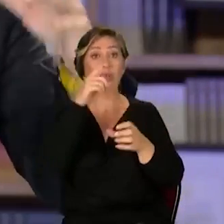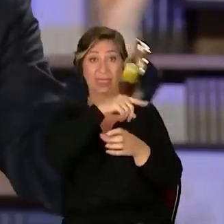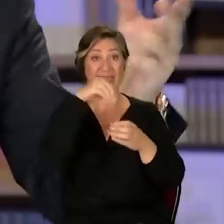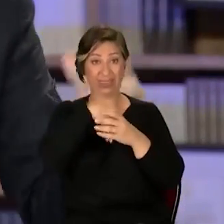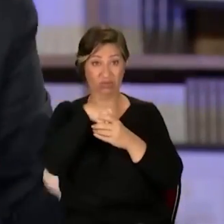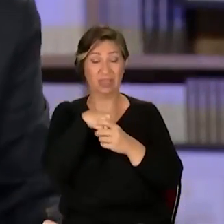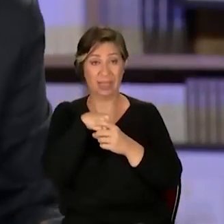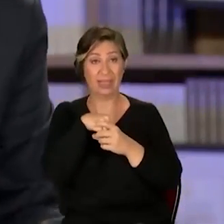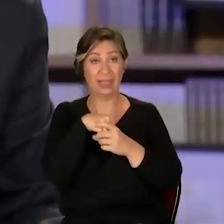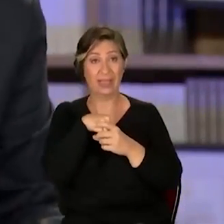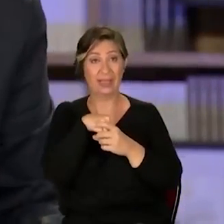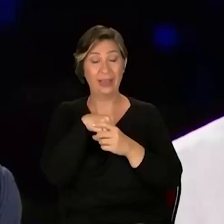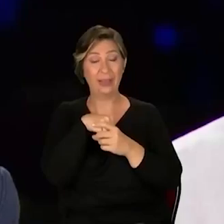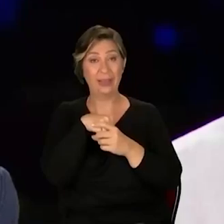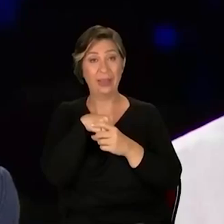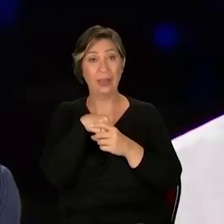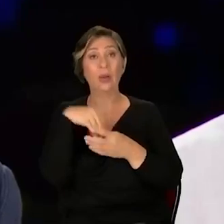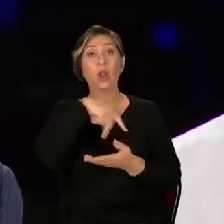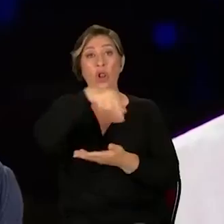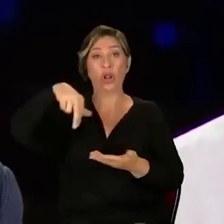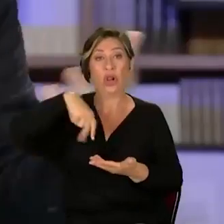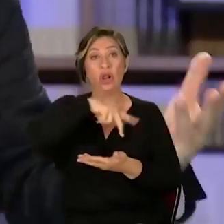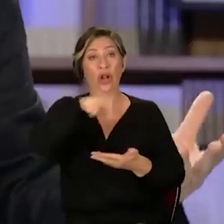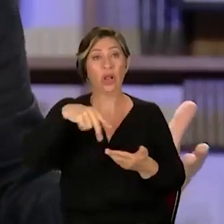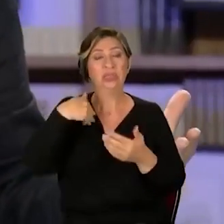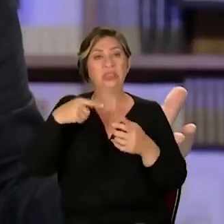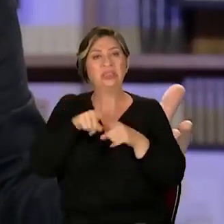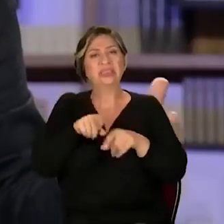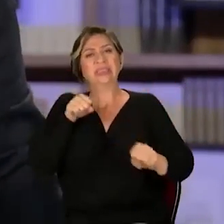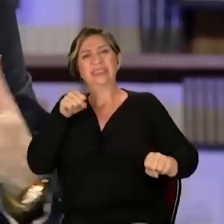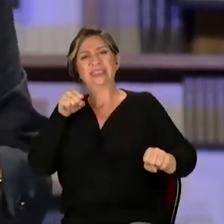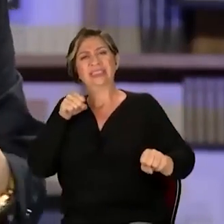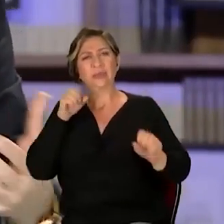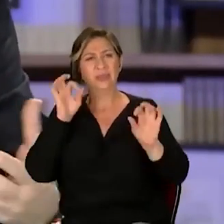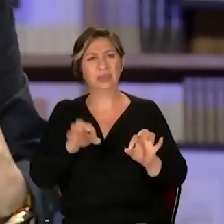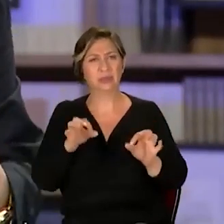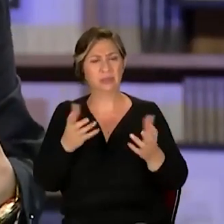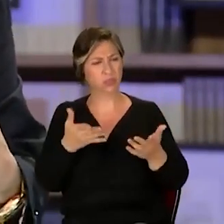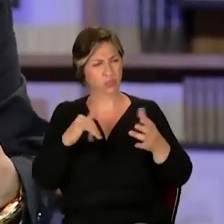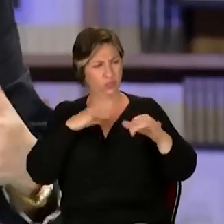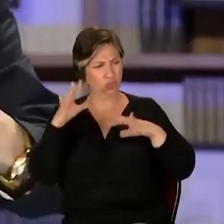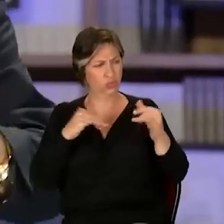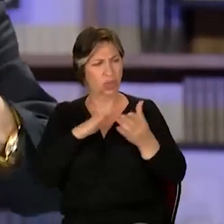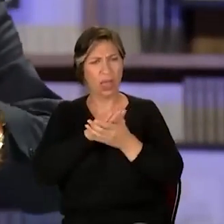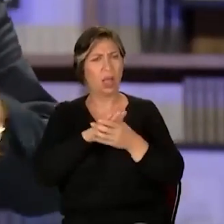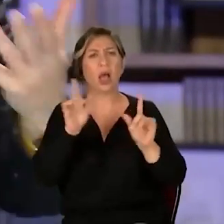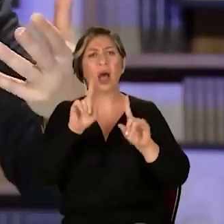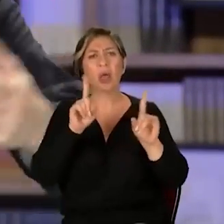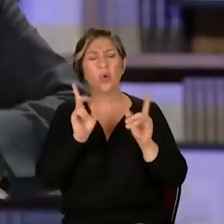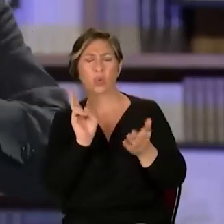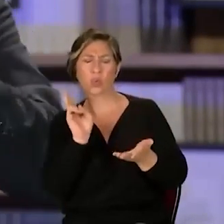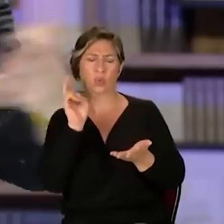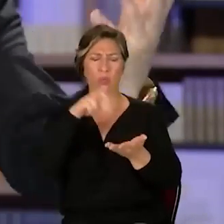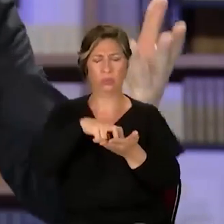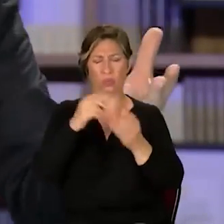diye öbür eğlence programında ve bir kramplara maruz kalmaya başladım. Ya dedim bu huzursuz bacak mı? Hayır, bizzat uyandığım